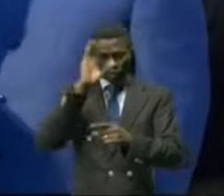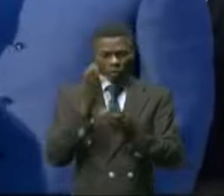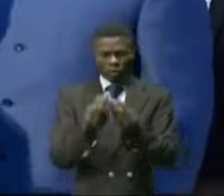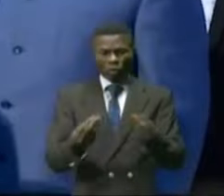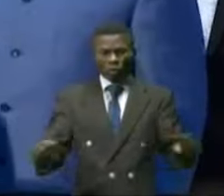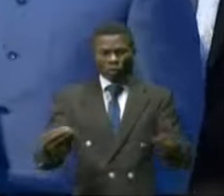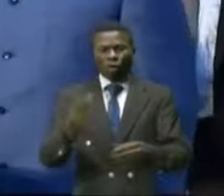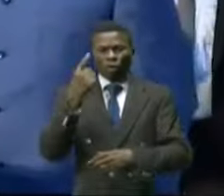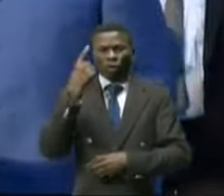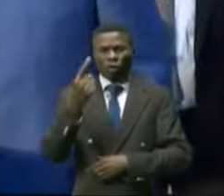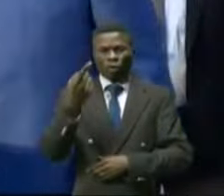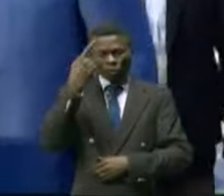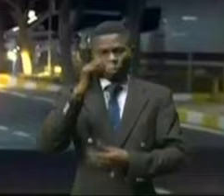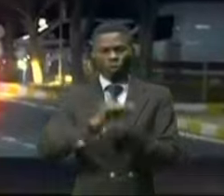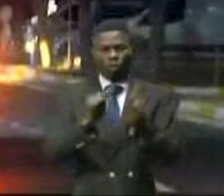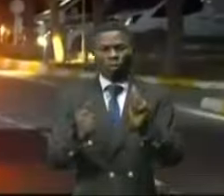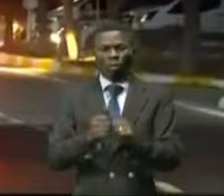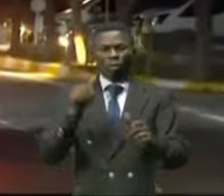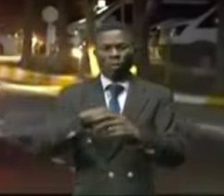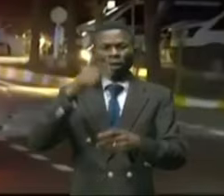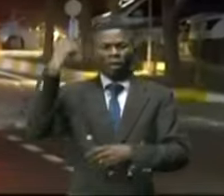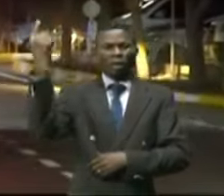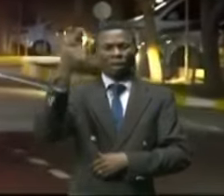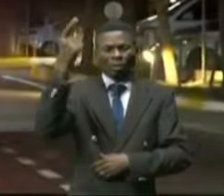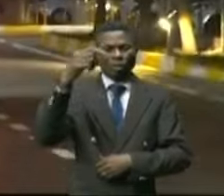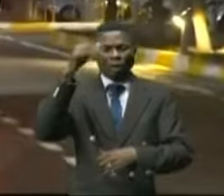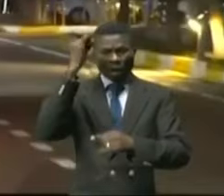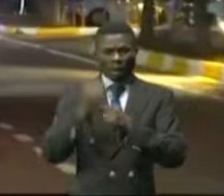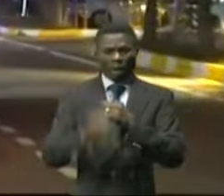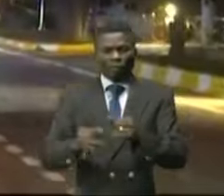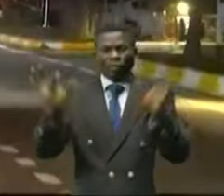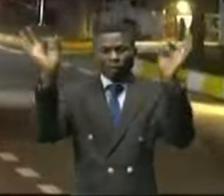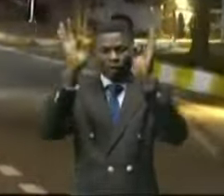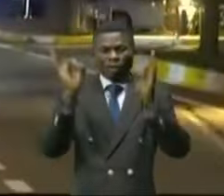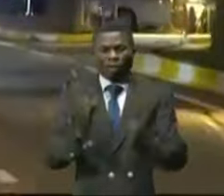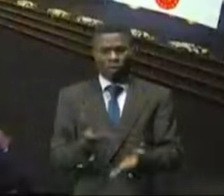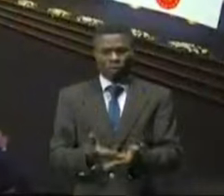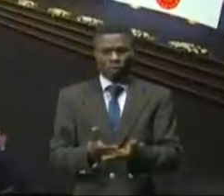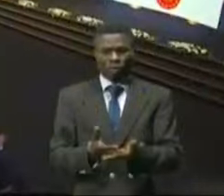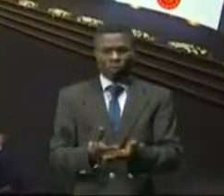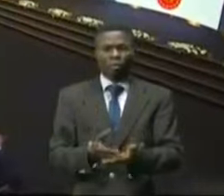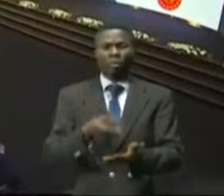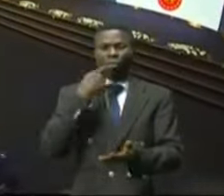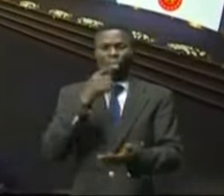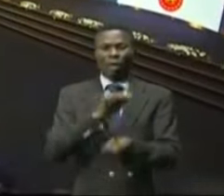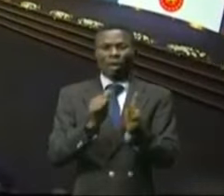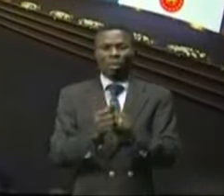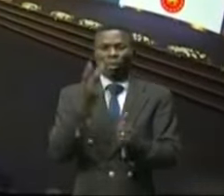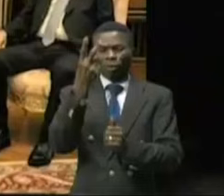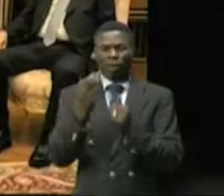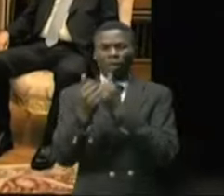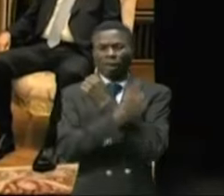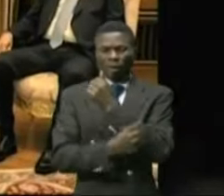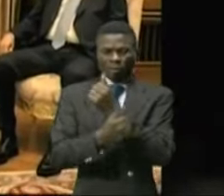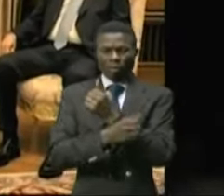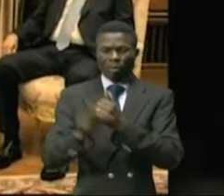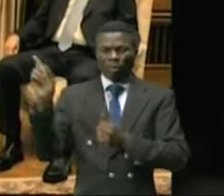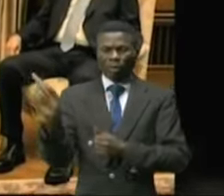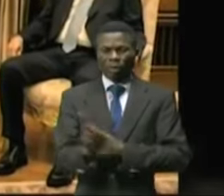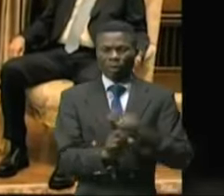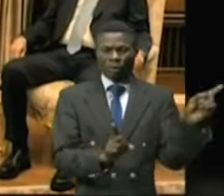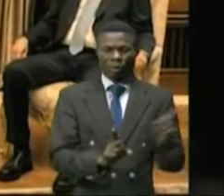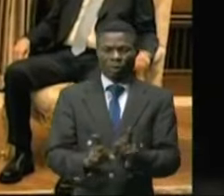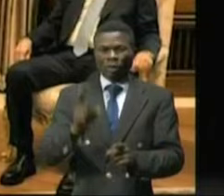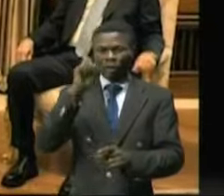réponses communes face aux défis mondiaux. En marge de ce forum, il tiendra des rencontres bilatérales et des audiences. Durant le premier